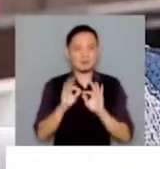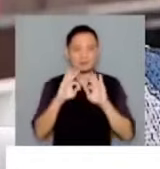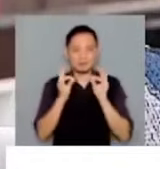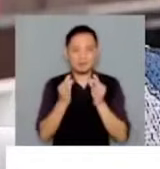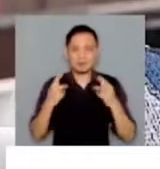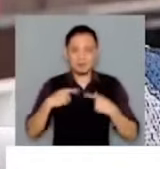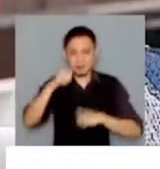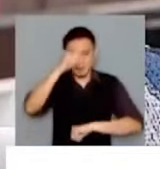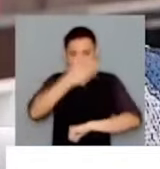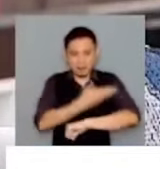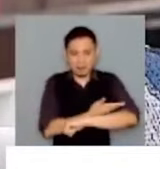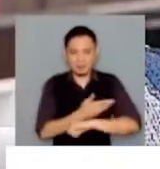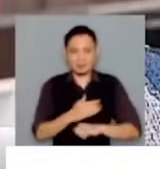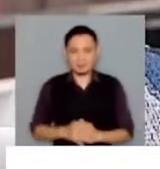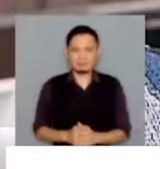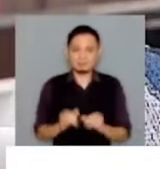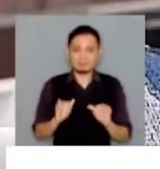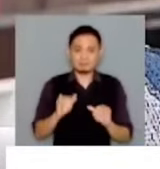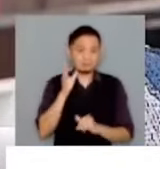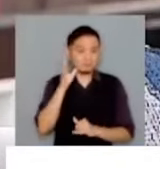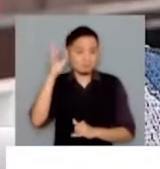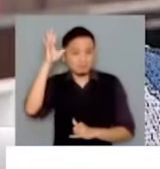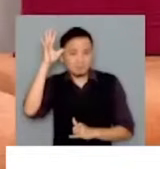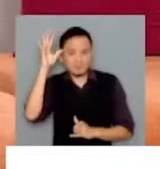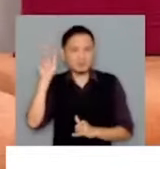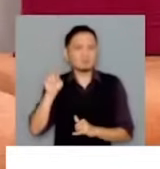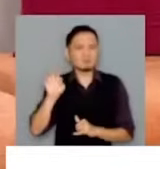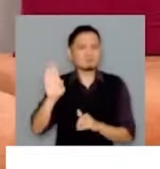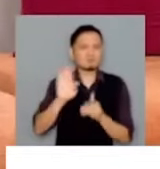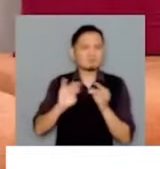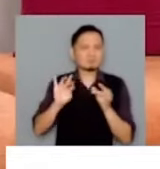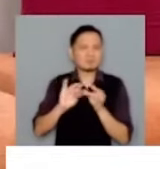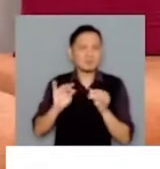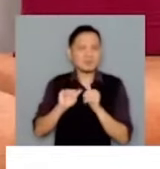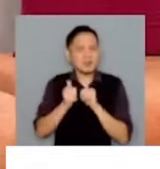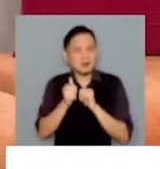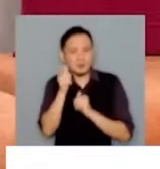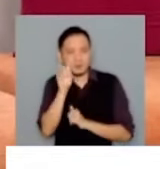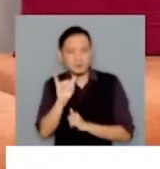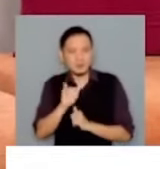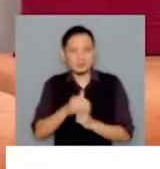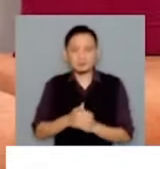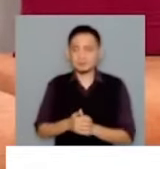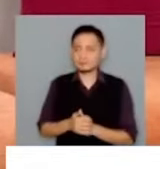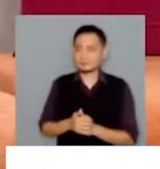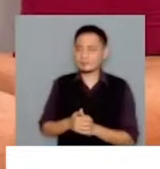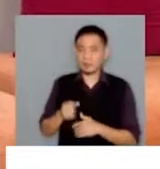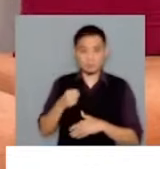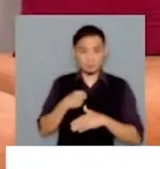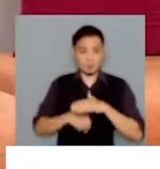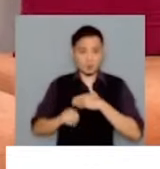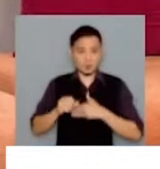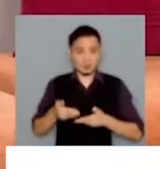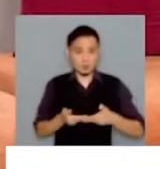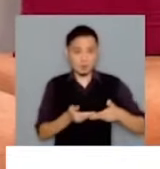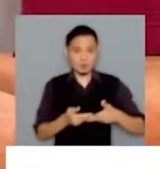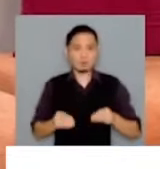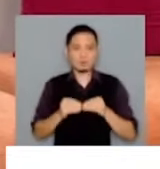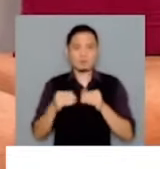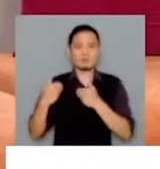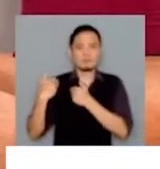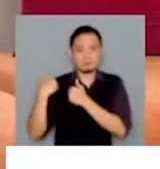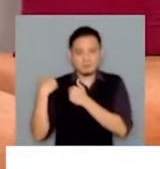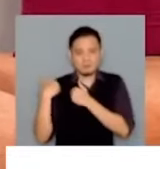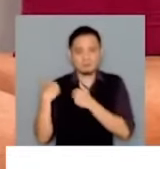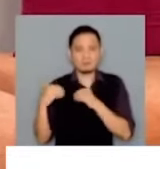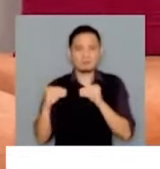isa bilang magulang? Masaya po. Actually, parang dumating yung baby namin, mas dumami yung blessings namin. And, ayun